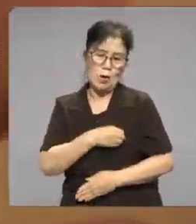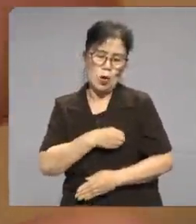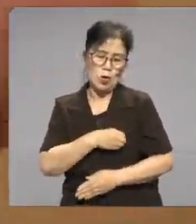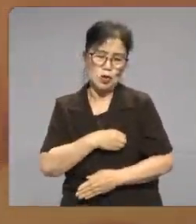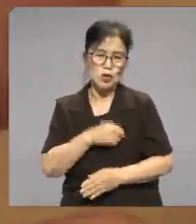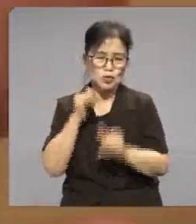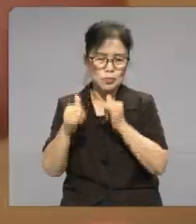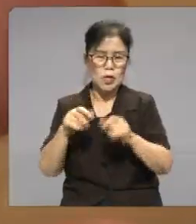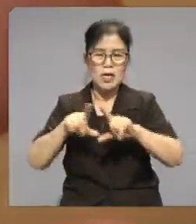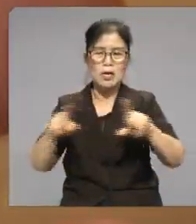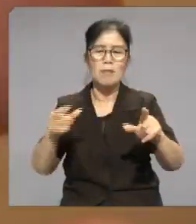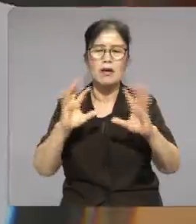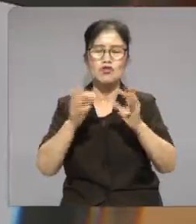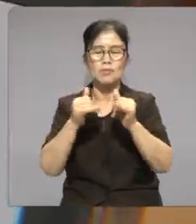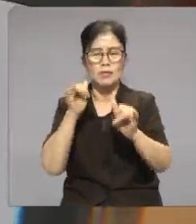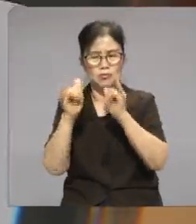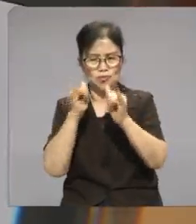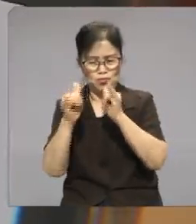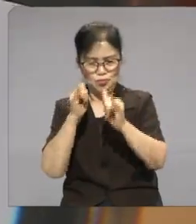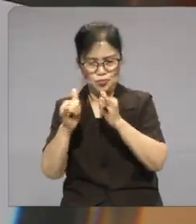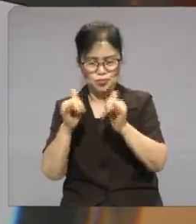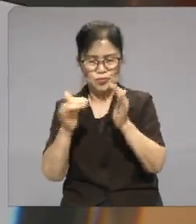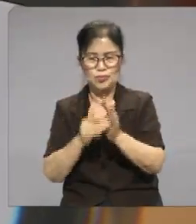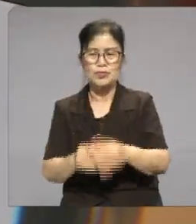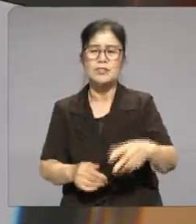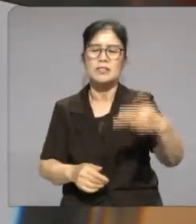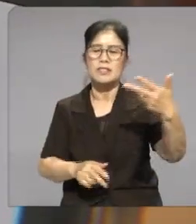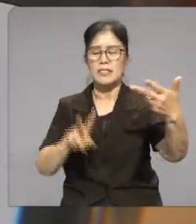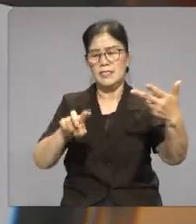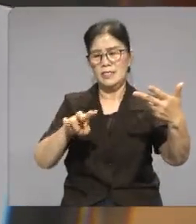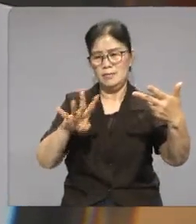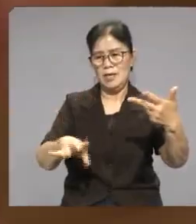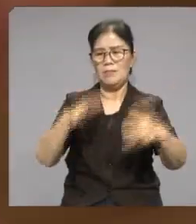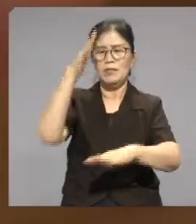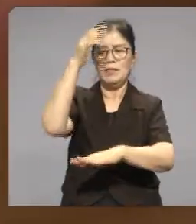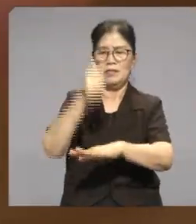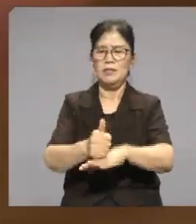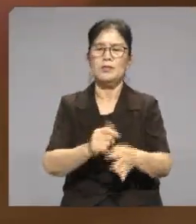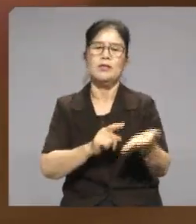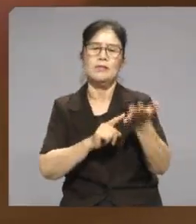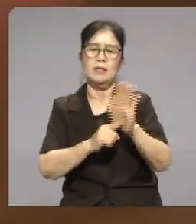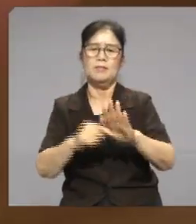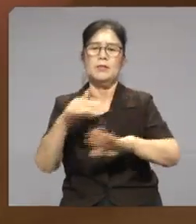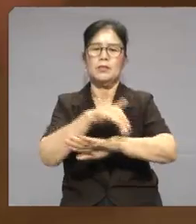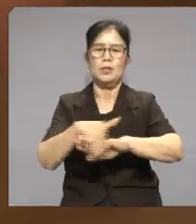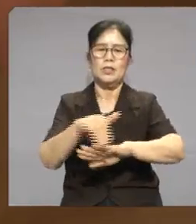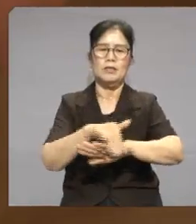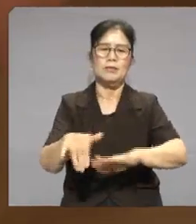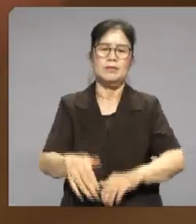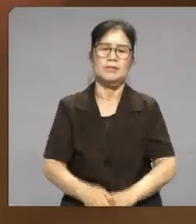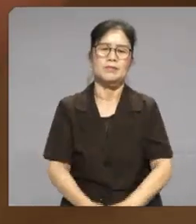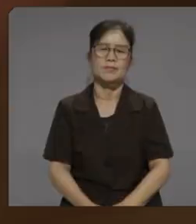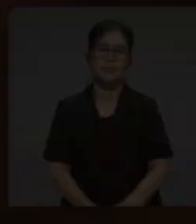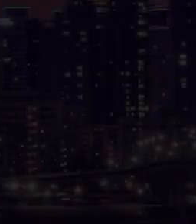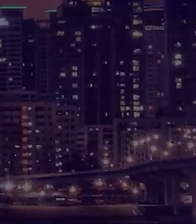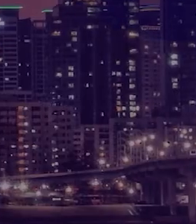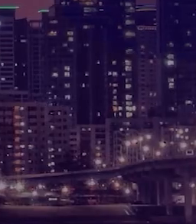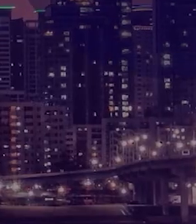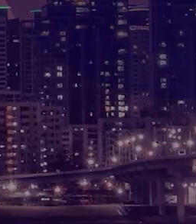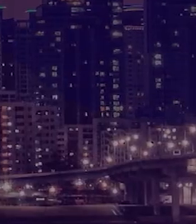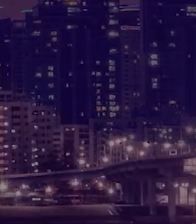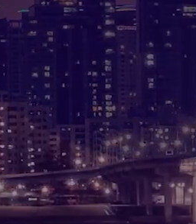국민 여론 조사를 진행하고 오는 23일 전당 대회에서 결과를 발표할 예정입니다 OBS 뉴스 황입니다